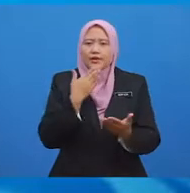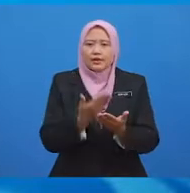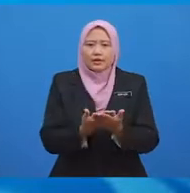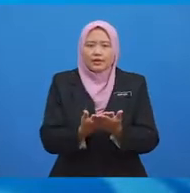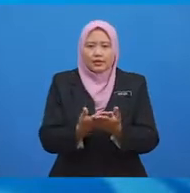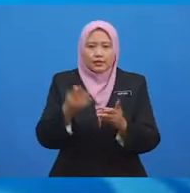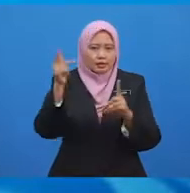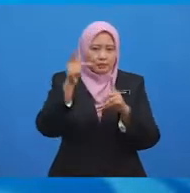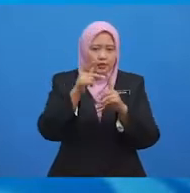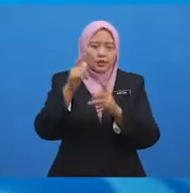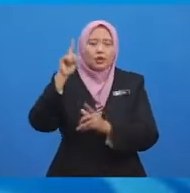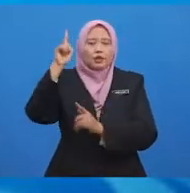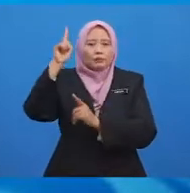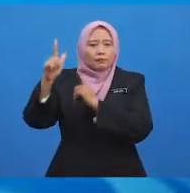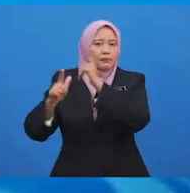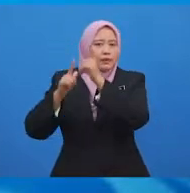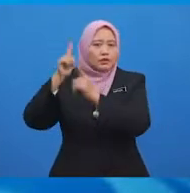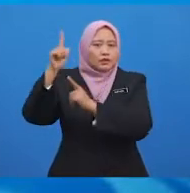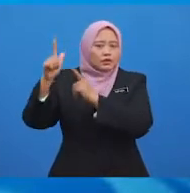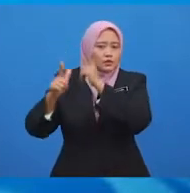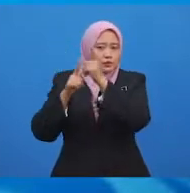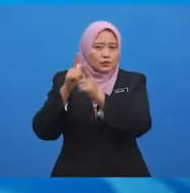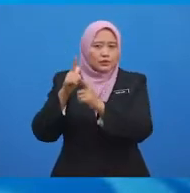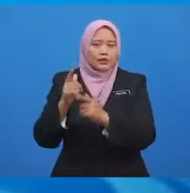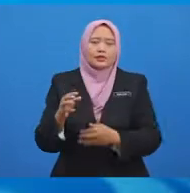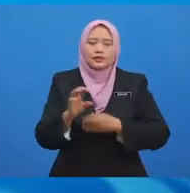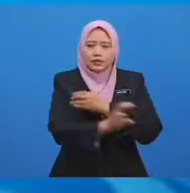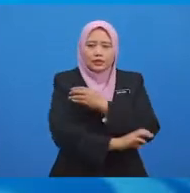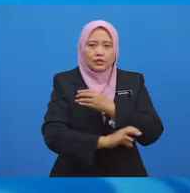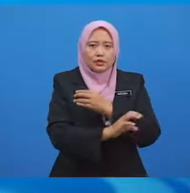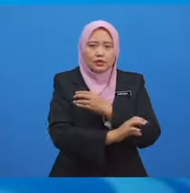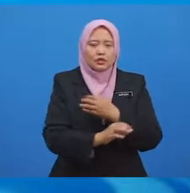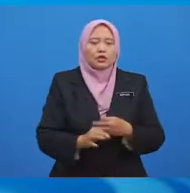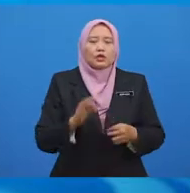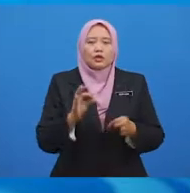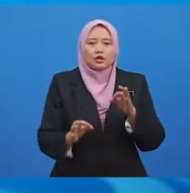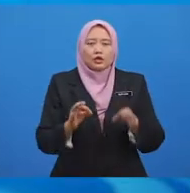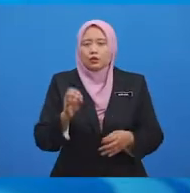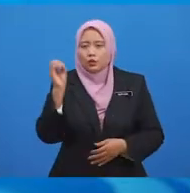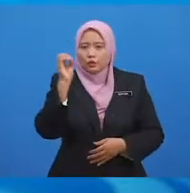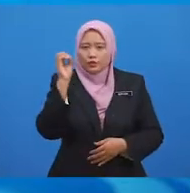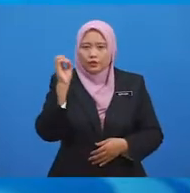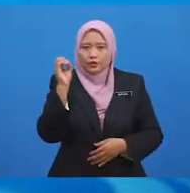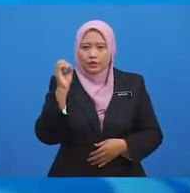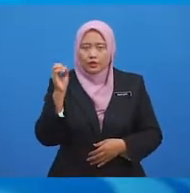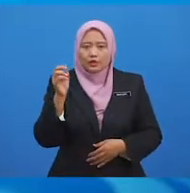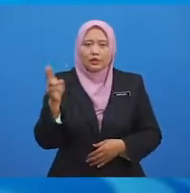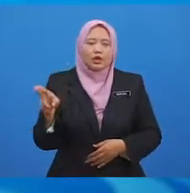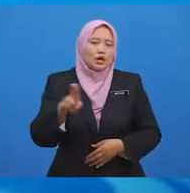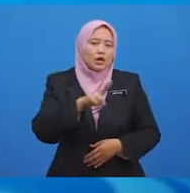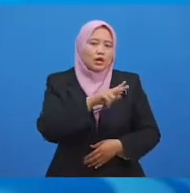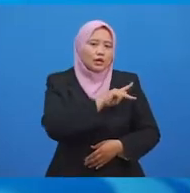sektor pelancongan negara kita apabila tiada lagi khazanah alam yang